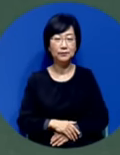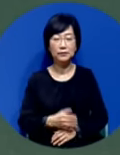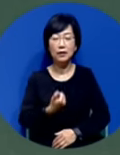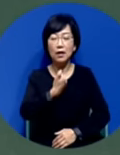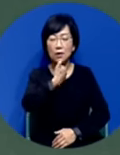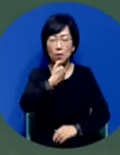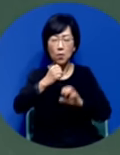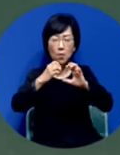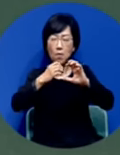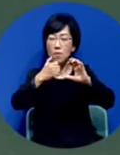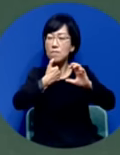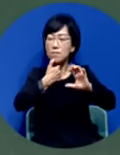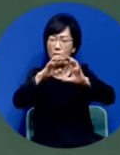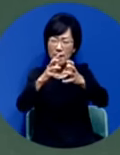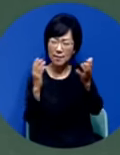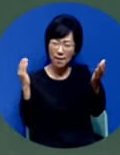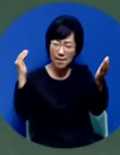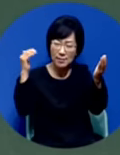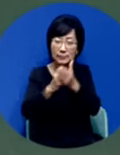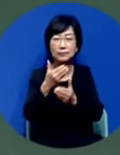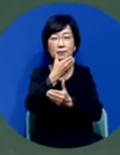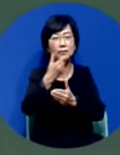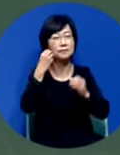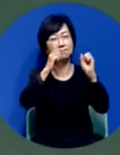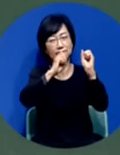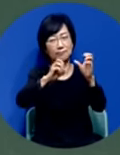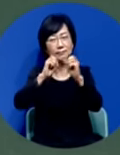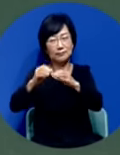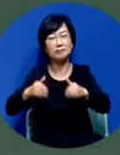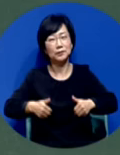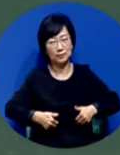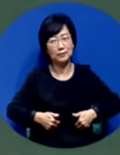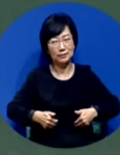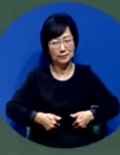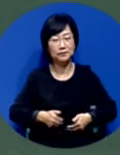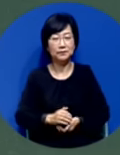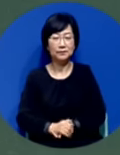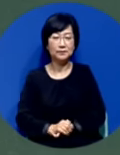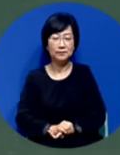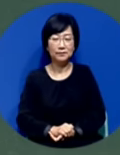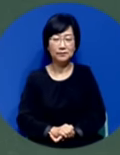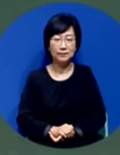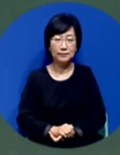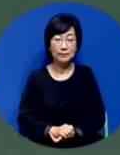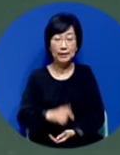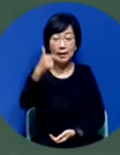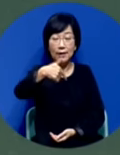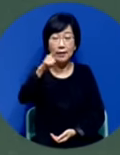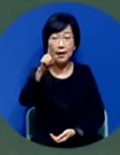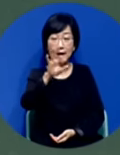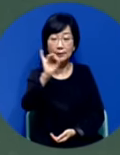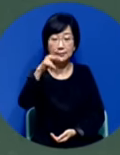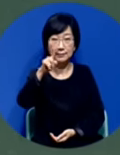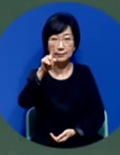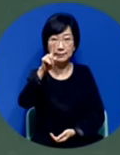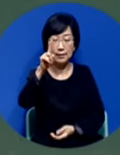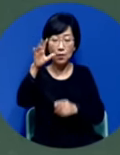로마도 보아야 하리라. 要到罗马去看看。 로마에서 증거해야 하리라. 必要到罗马做见证。 가이사 앞에 서야